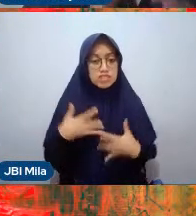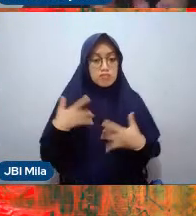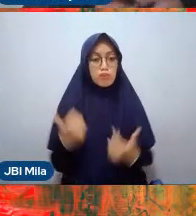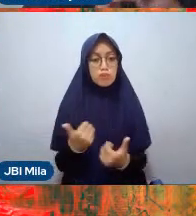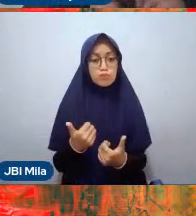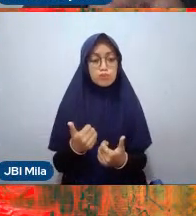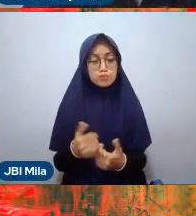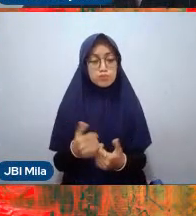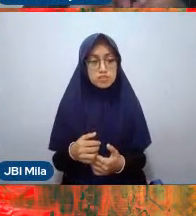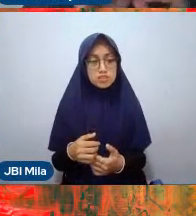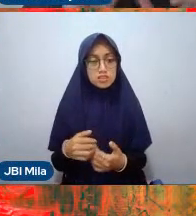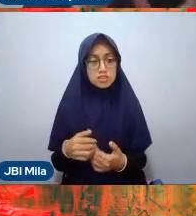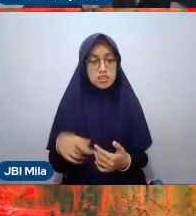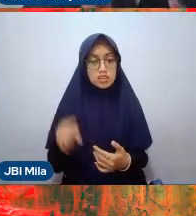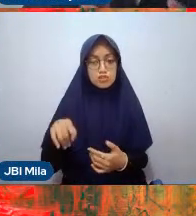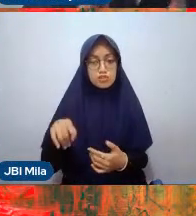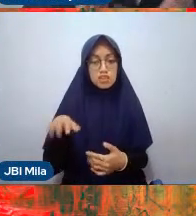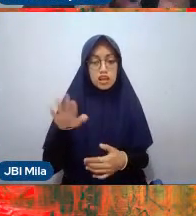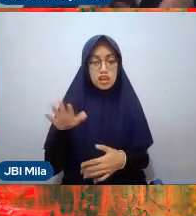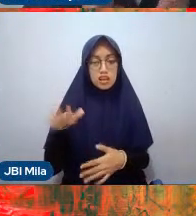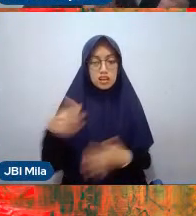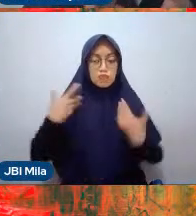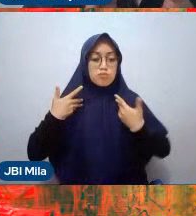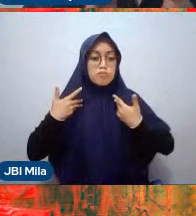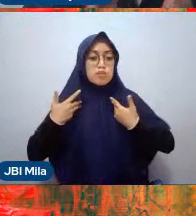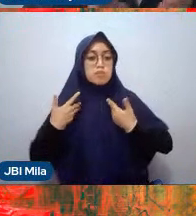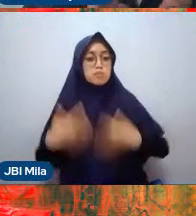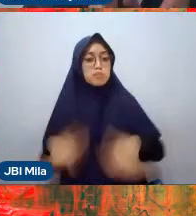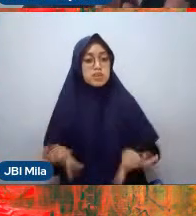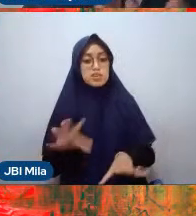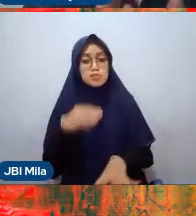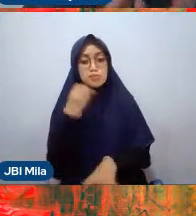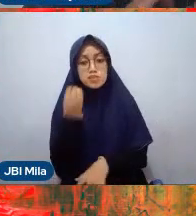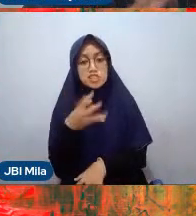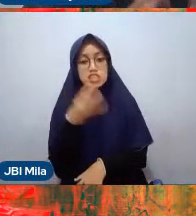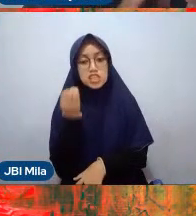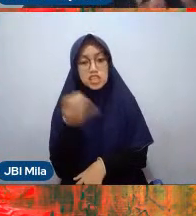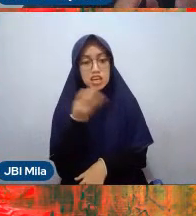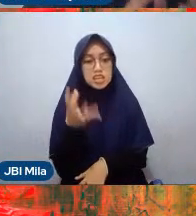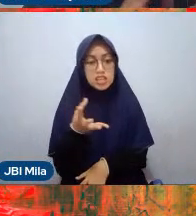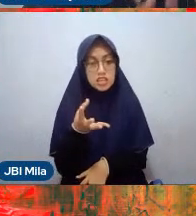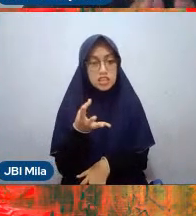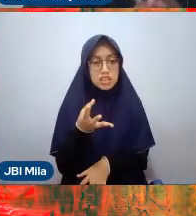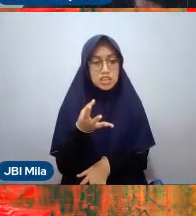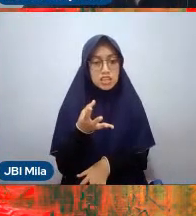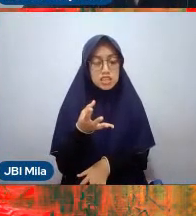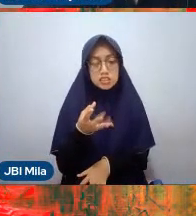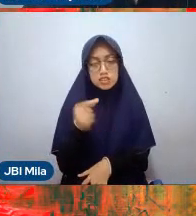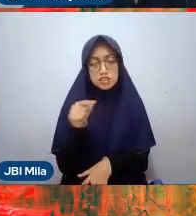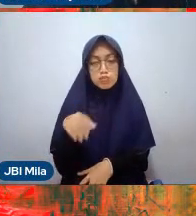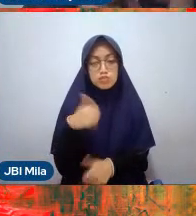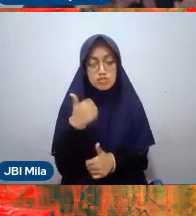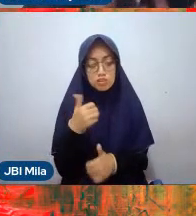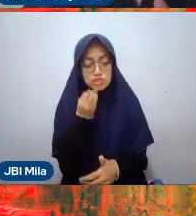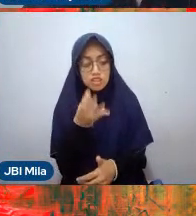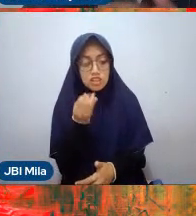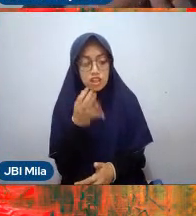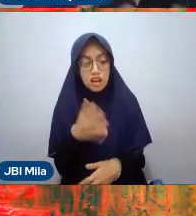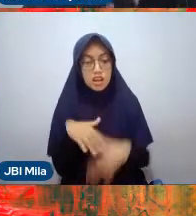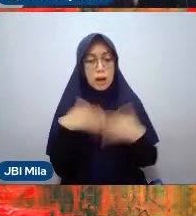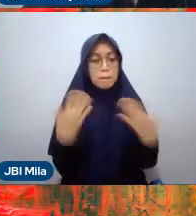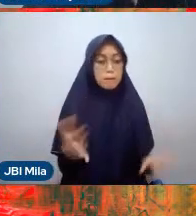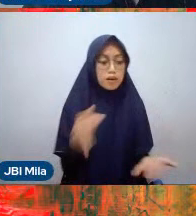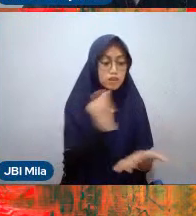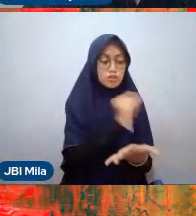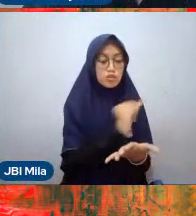nanti biarkan dia yang cerita apa sebenarnya yang dia tulis dan dia yang dia gambar dan